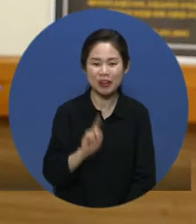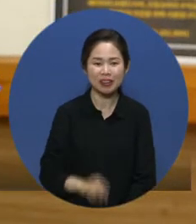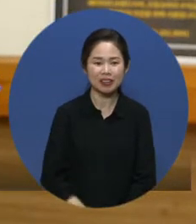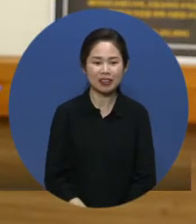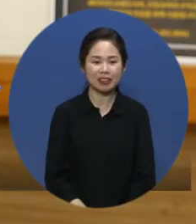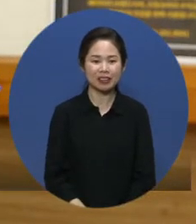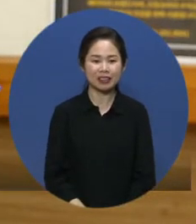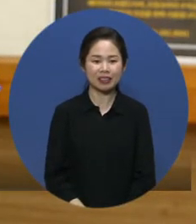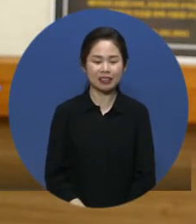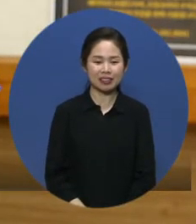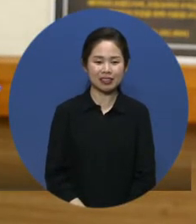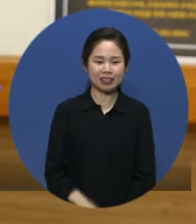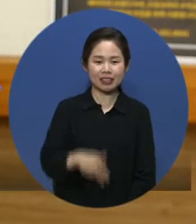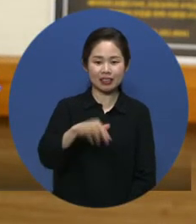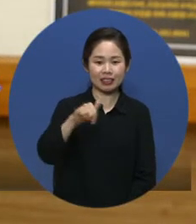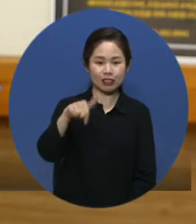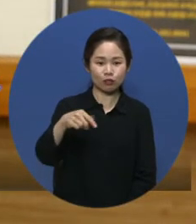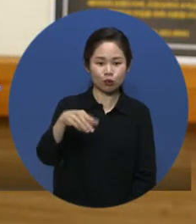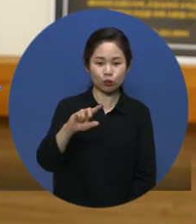지구촌 사회복지재단이